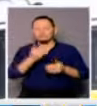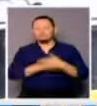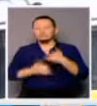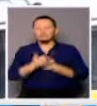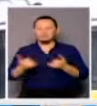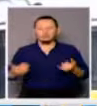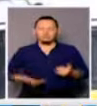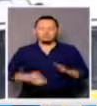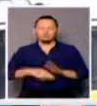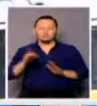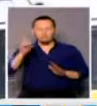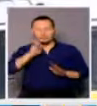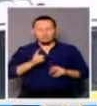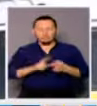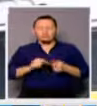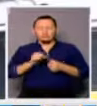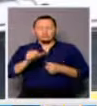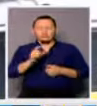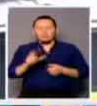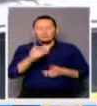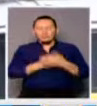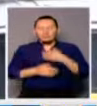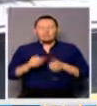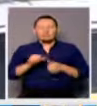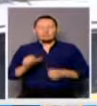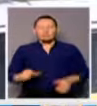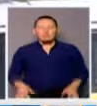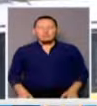для улучшения социальных условий, особенно для людей с ограниченными возможностями.